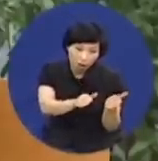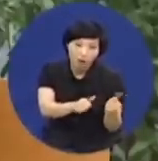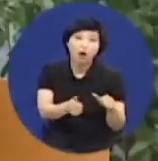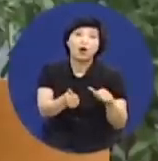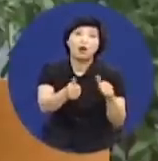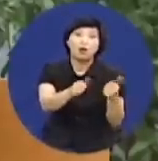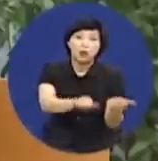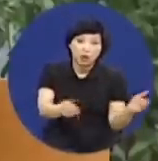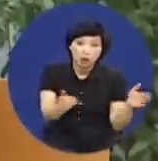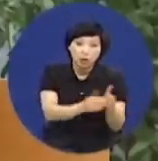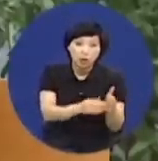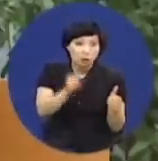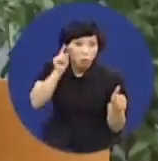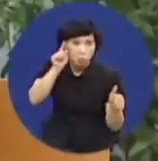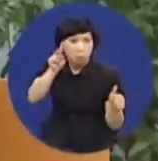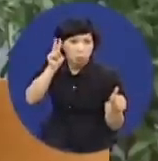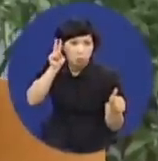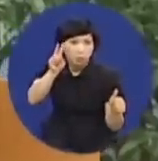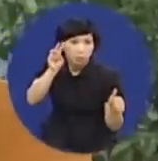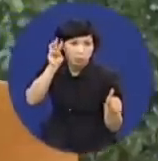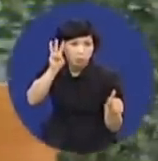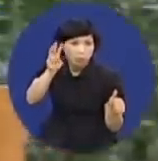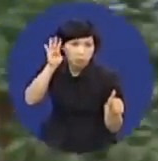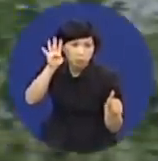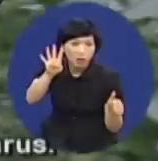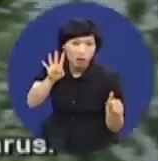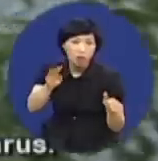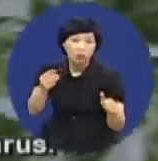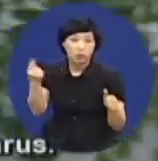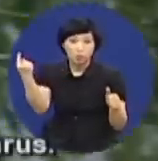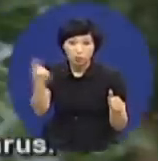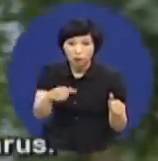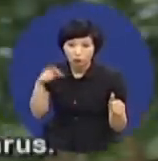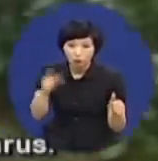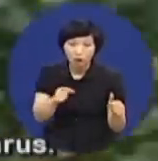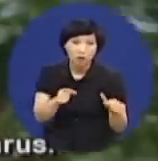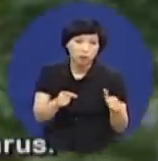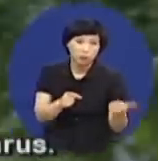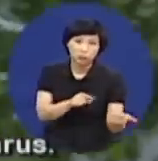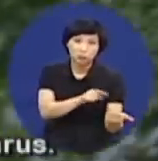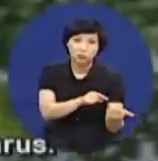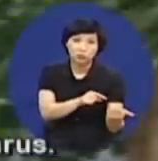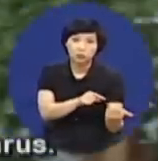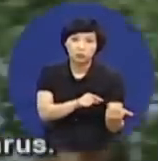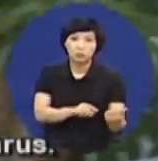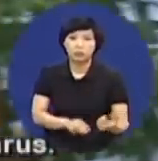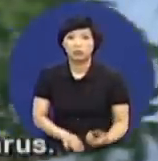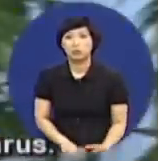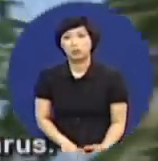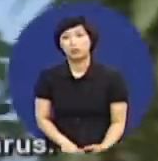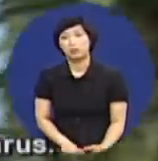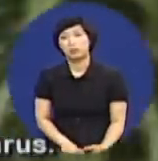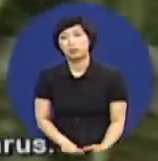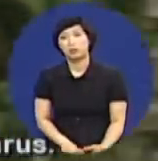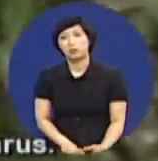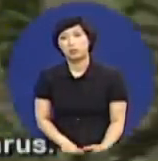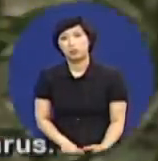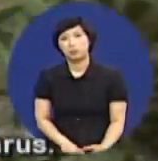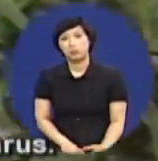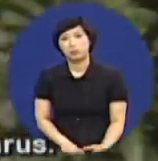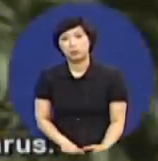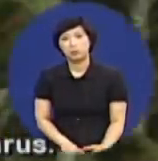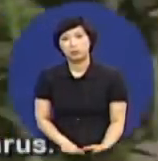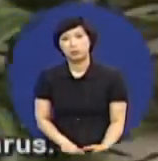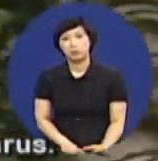4日が経っても来られませんでした。いよいよイエス様がラザロに向かい、ベタ